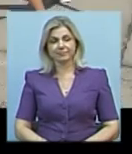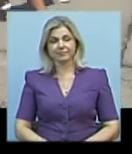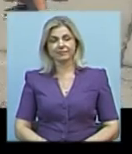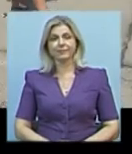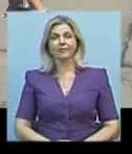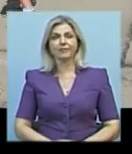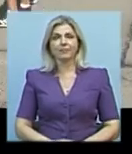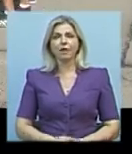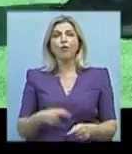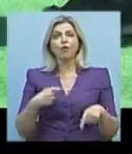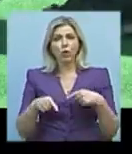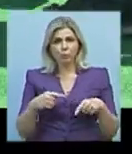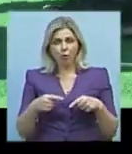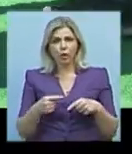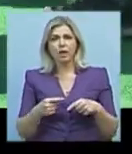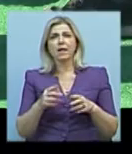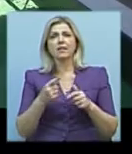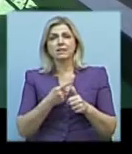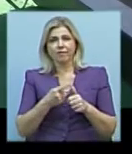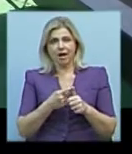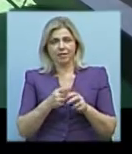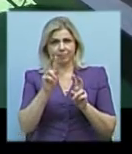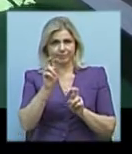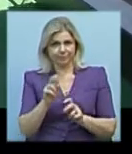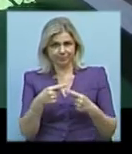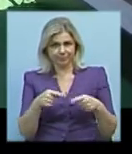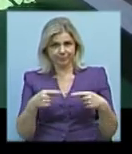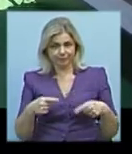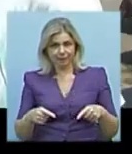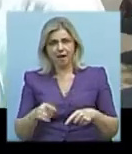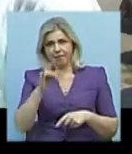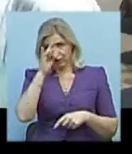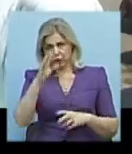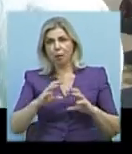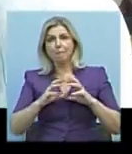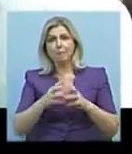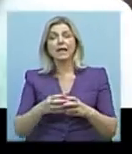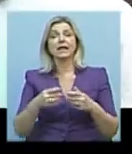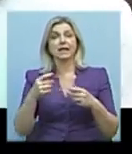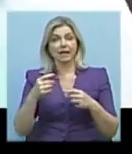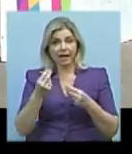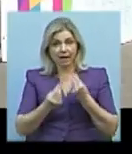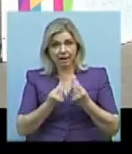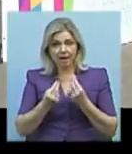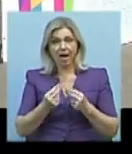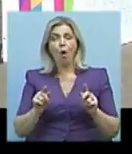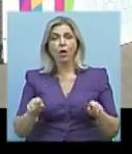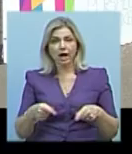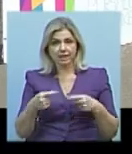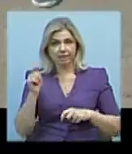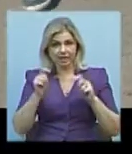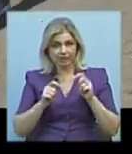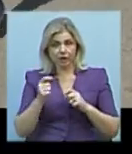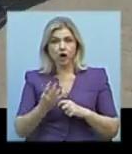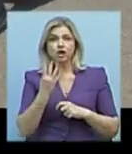Панафутбол, тенісбол, футбольний більярд. Саме такі різновиди відомої у світі гри підготували організатори фестивалю. 4 локації з 5